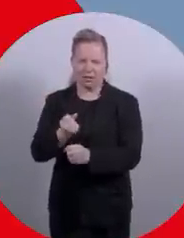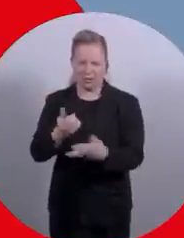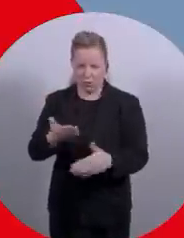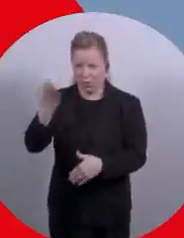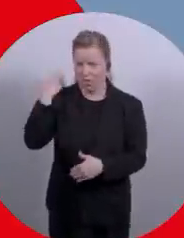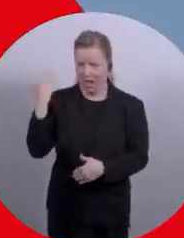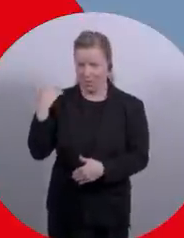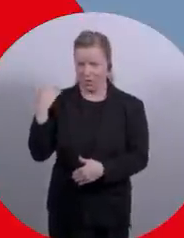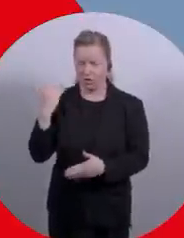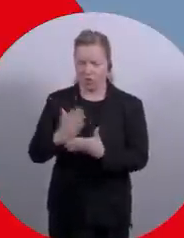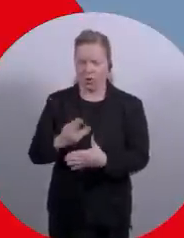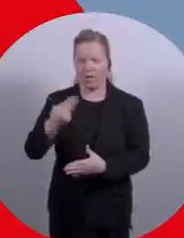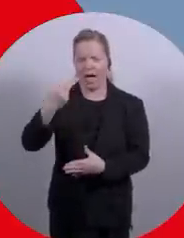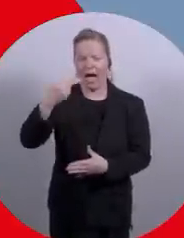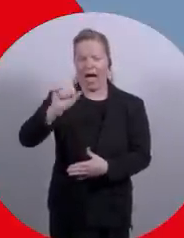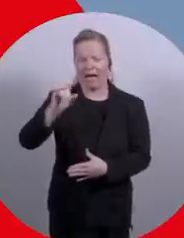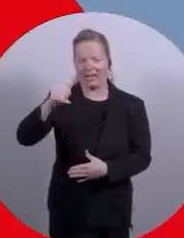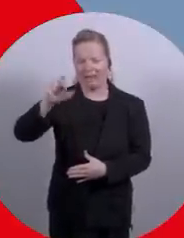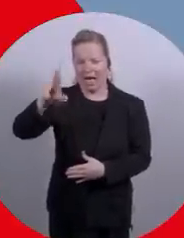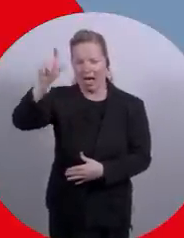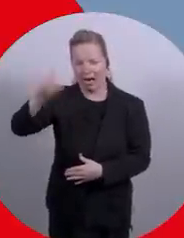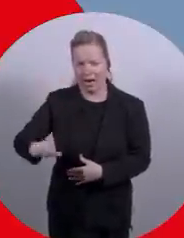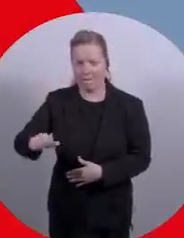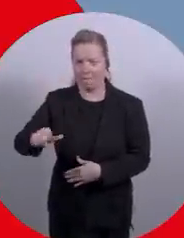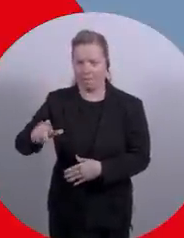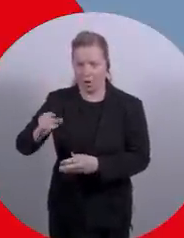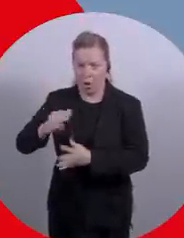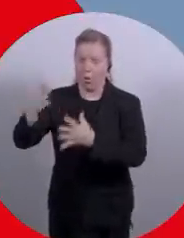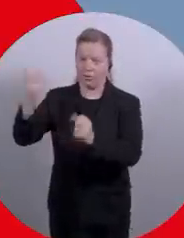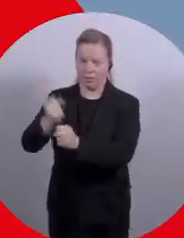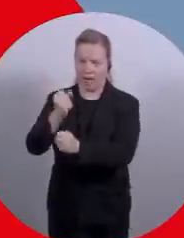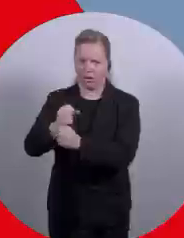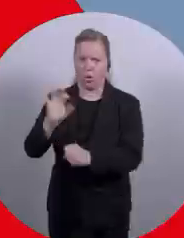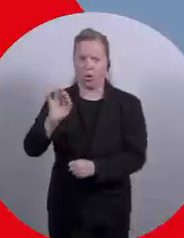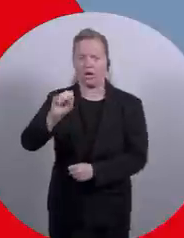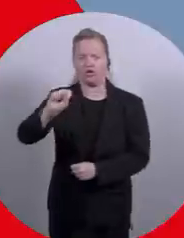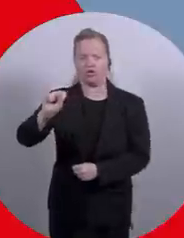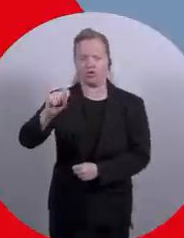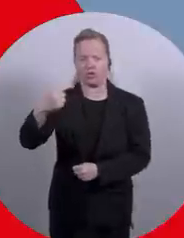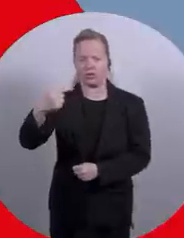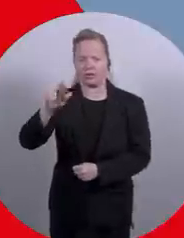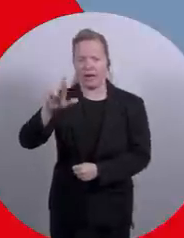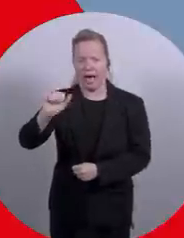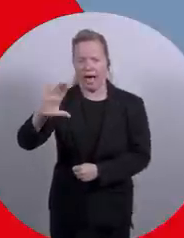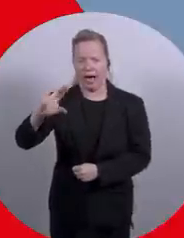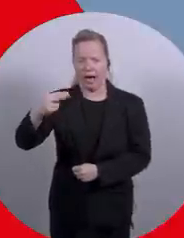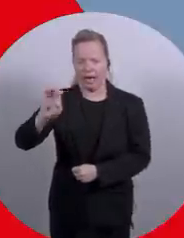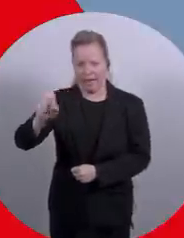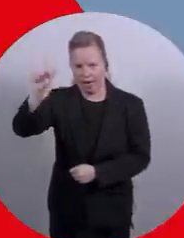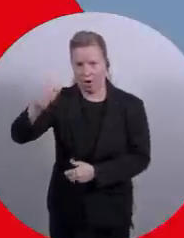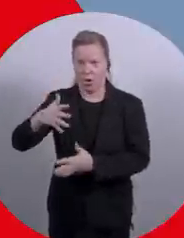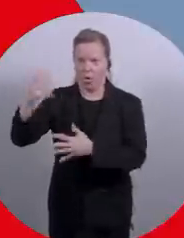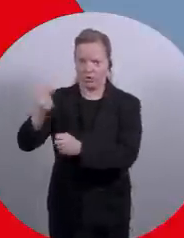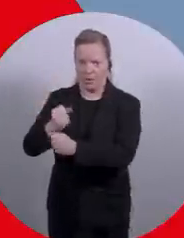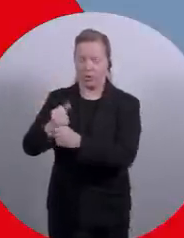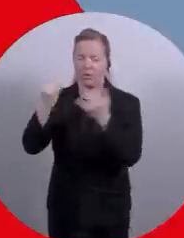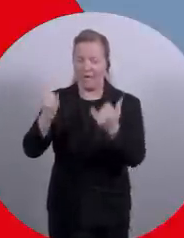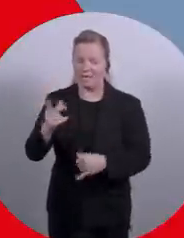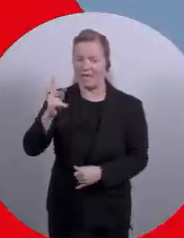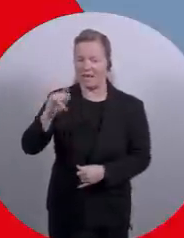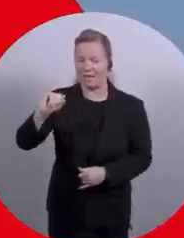den Haider mit groß gemacht sie haben damals hat den Strache mit groß gemacht und sie machen jetzt auch den Kickl groß